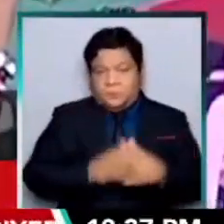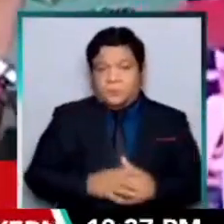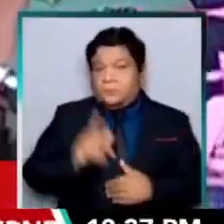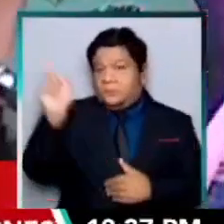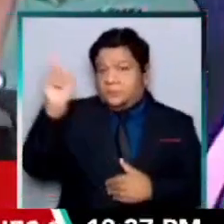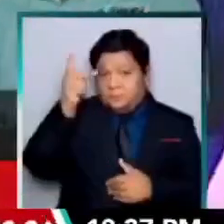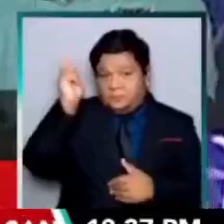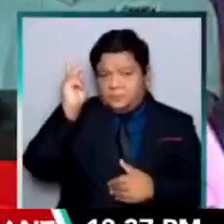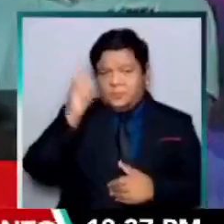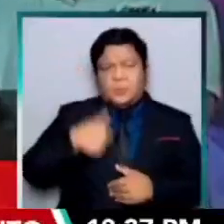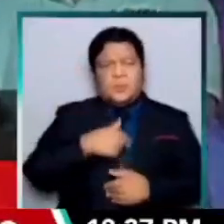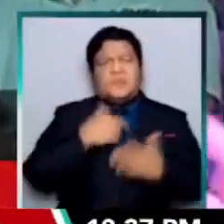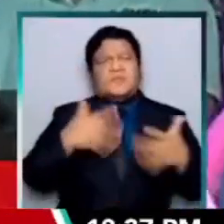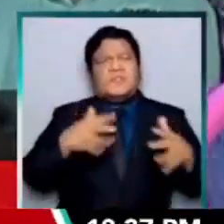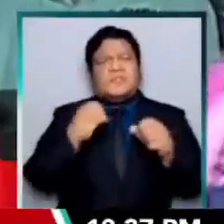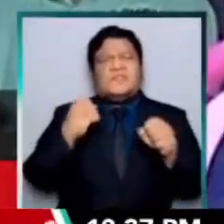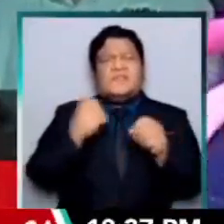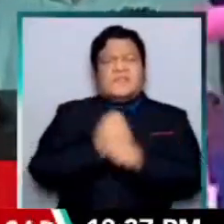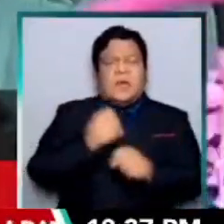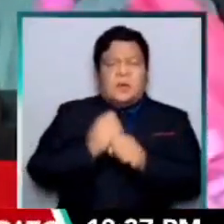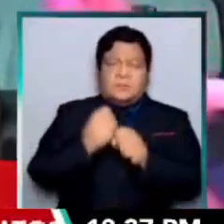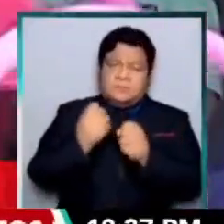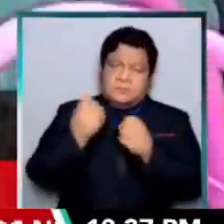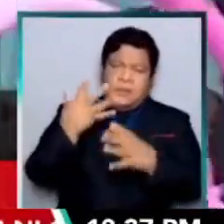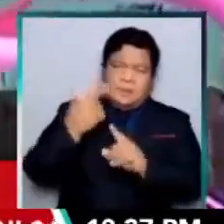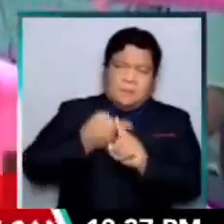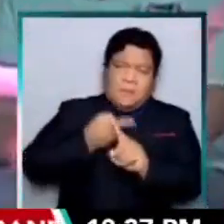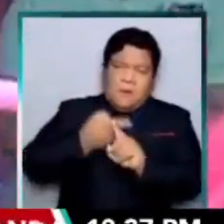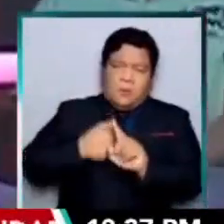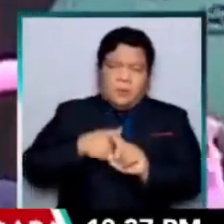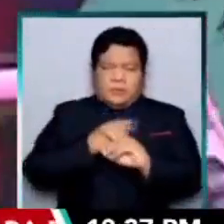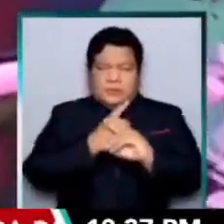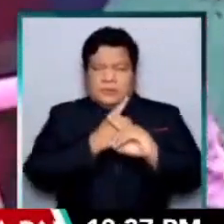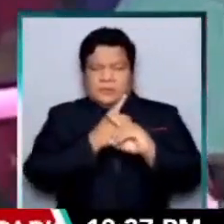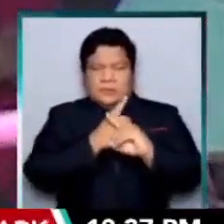Ilang buwan natin dinepensa ang nasabing batas.